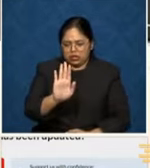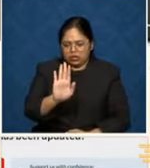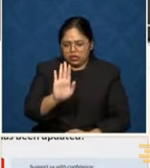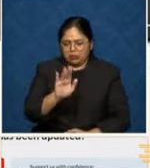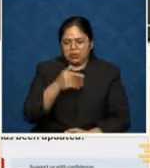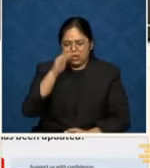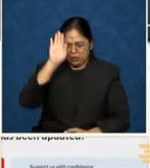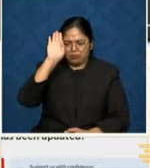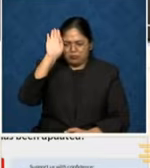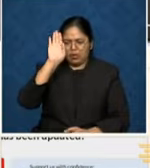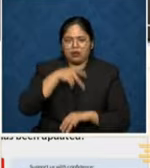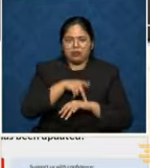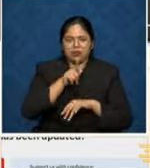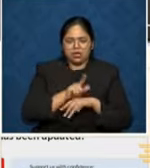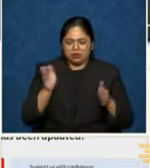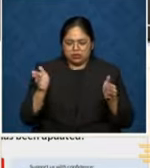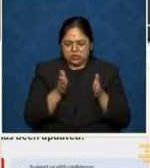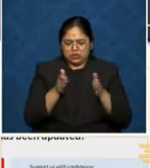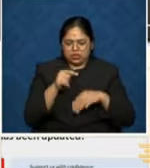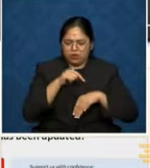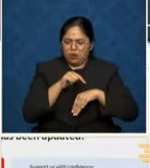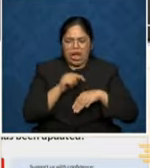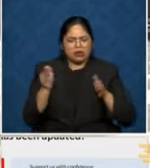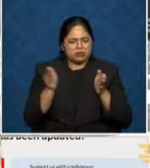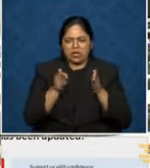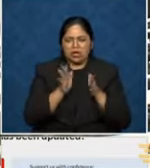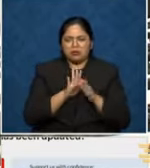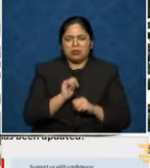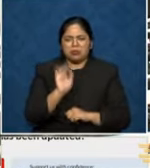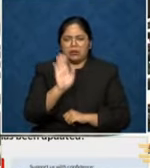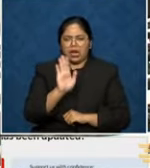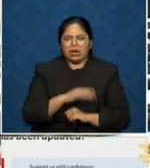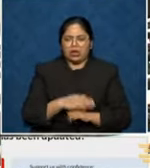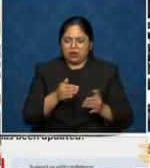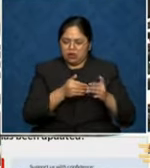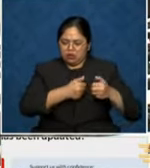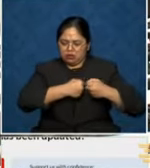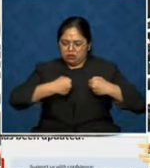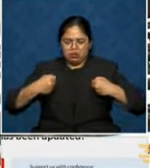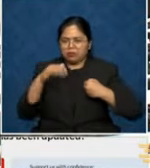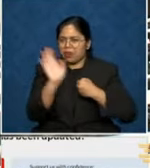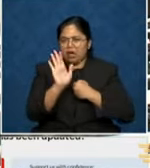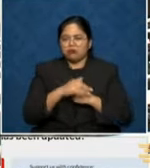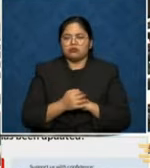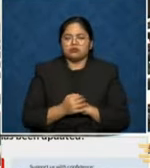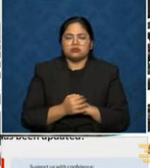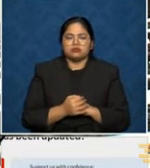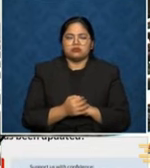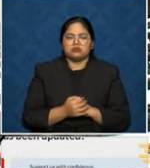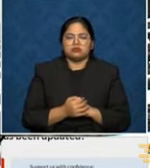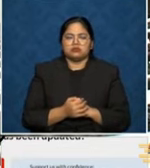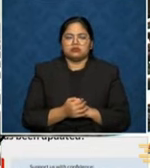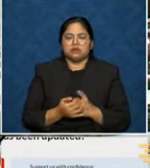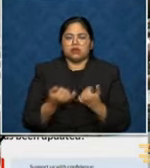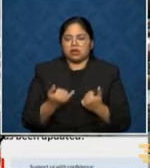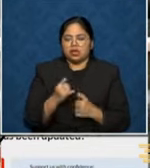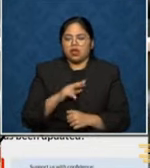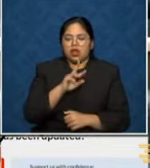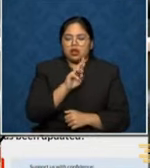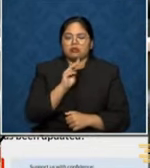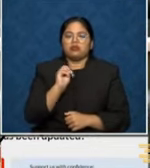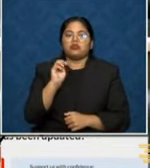ครับ สั้นๆนะเดี๋ยว ครับ กินเวลา สั้นๆครับคือขออนุญาตกราบเรียนท่านประธานครับที่ท่านรัฐมนตรีตอบ